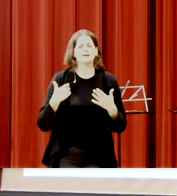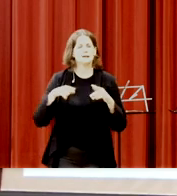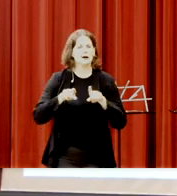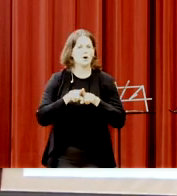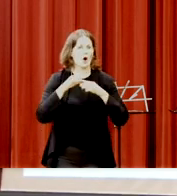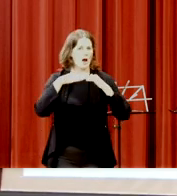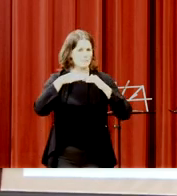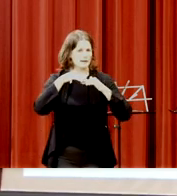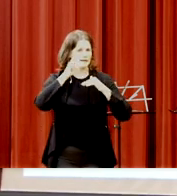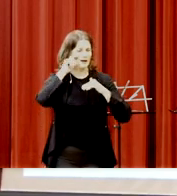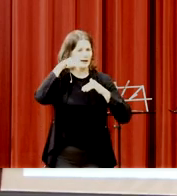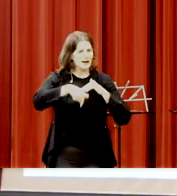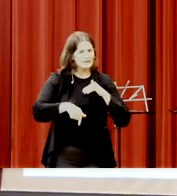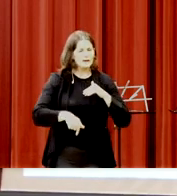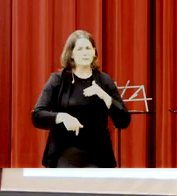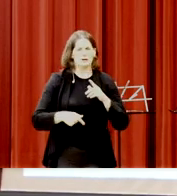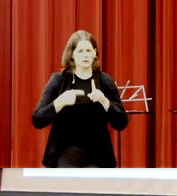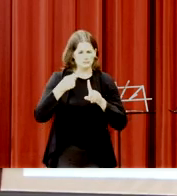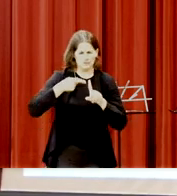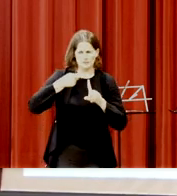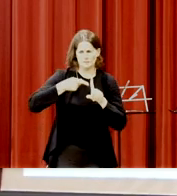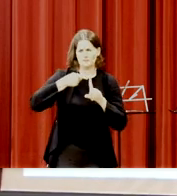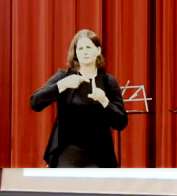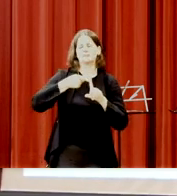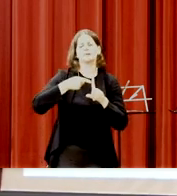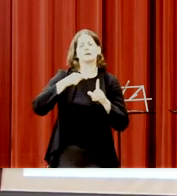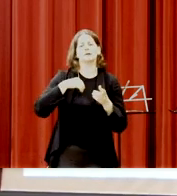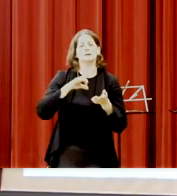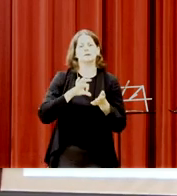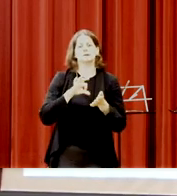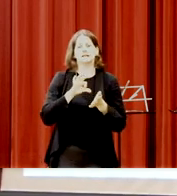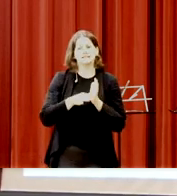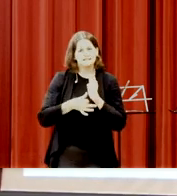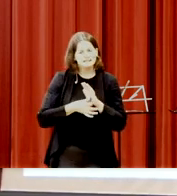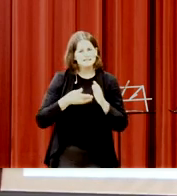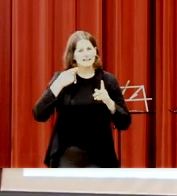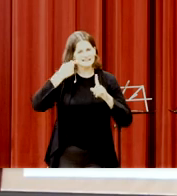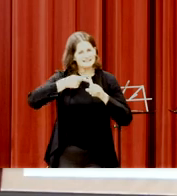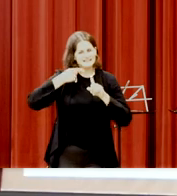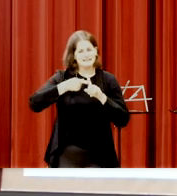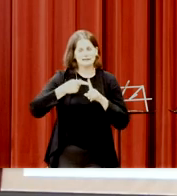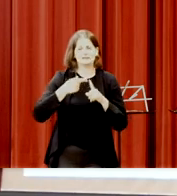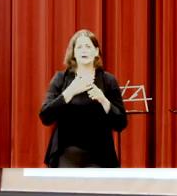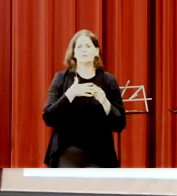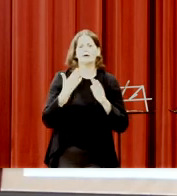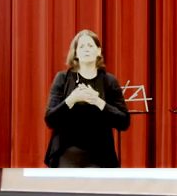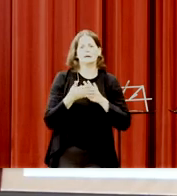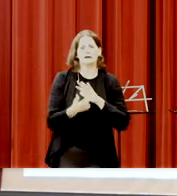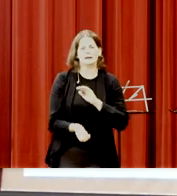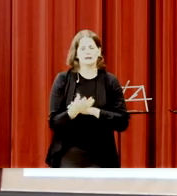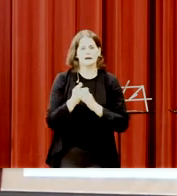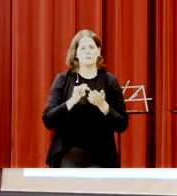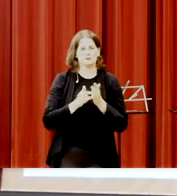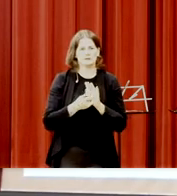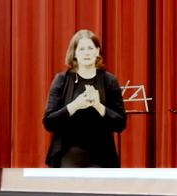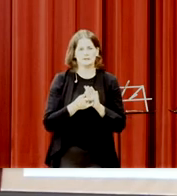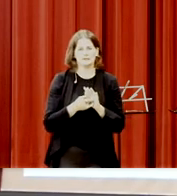el projecte d'un hub en salut a Bellicens. I perquè això comenci, doncs, a curt termini,